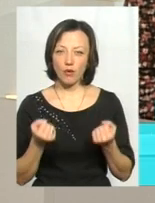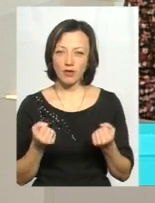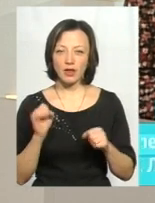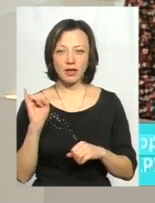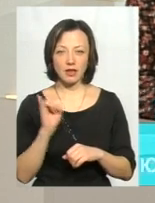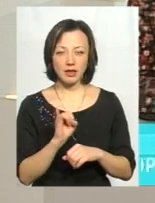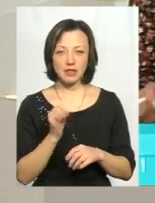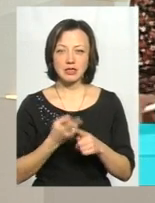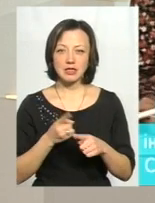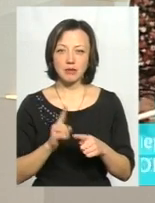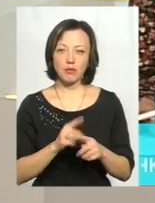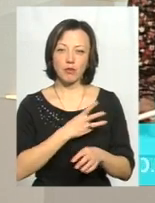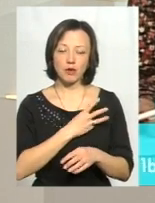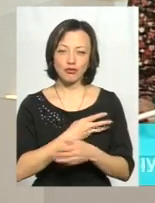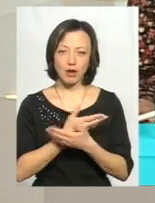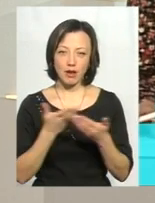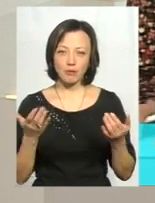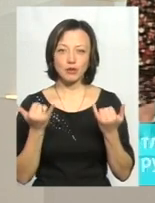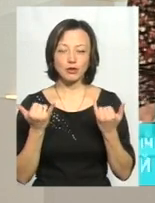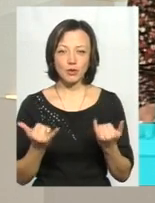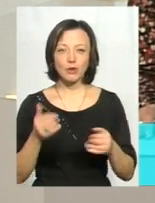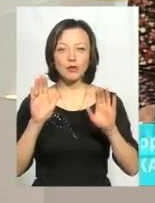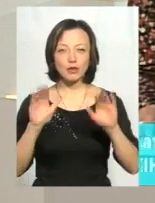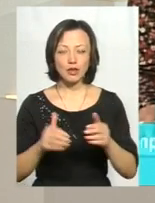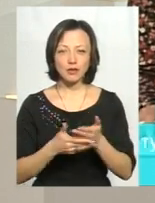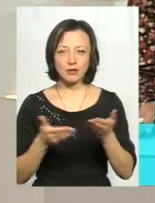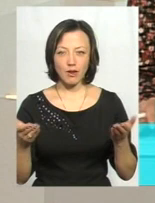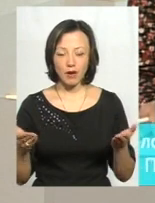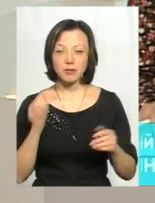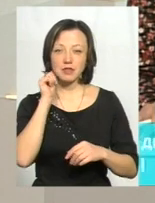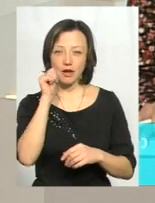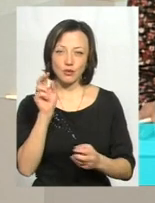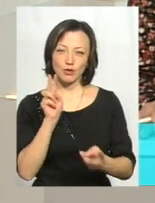І з цими побажаннями на сьогодні я прощаюсь з вами. Вже